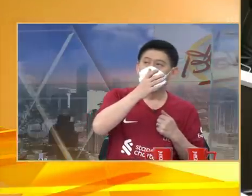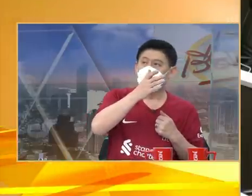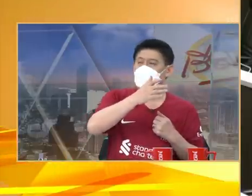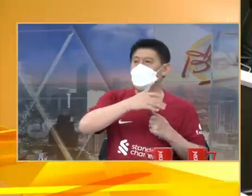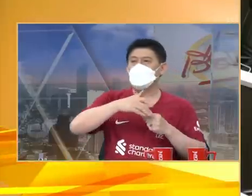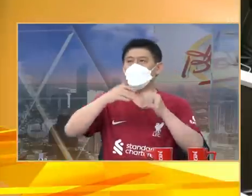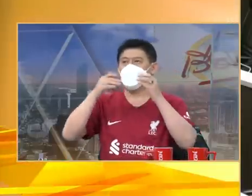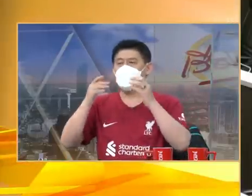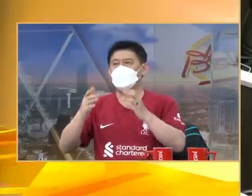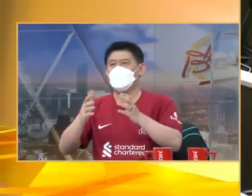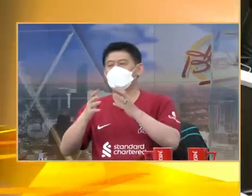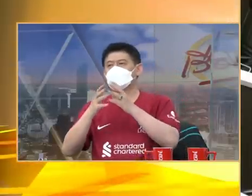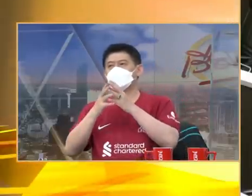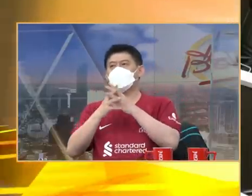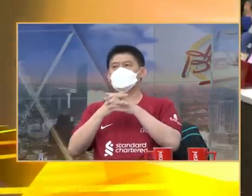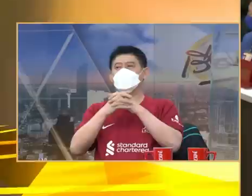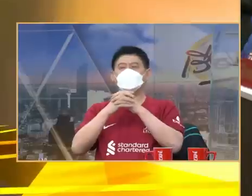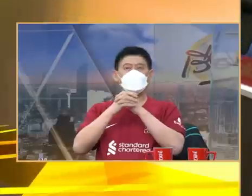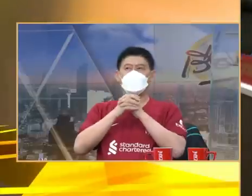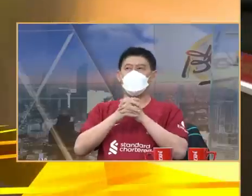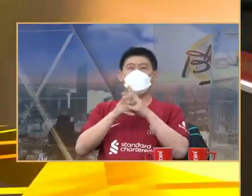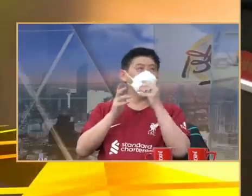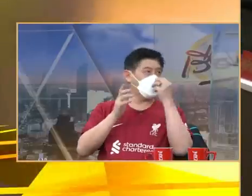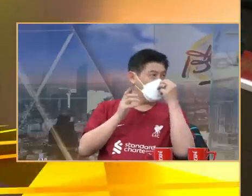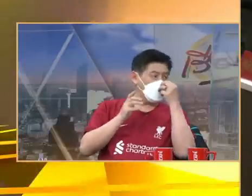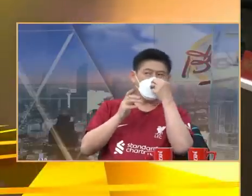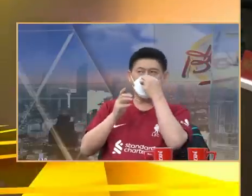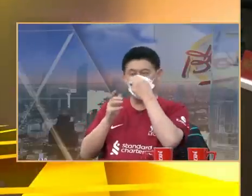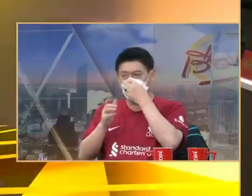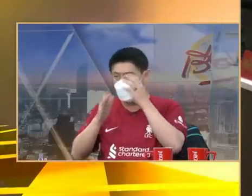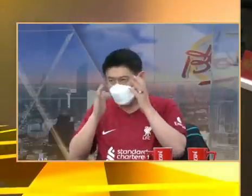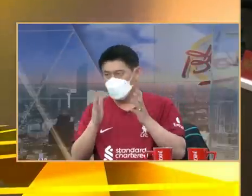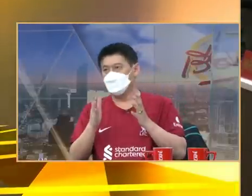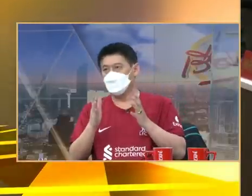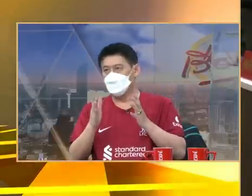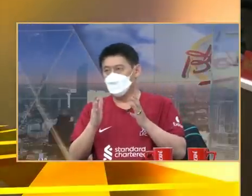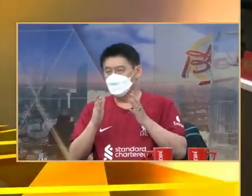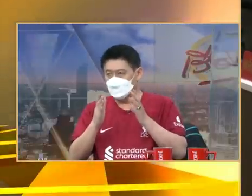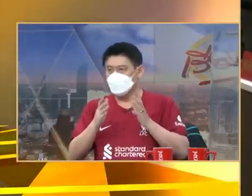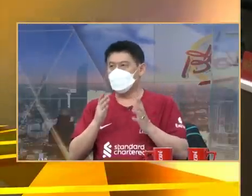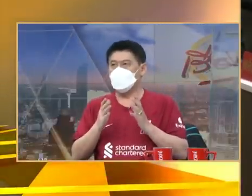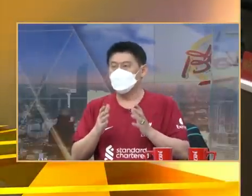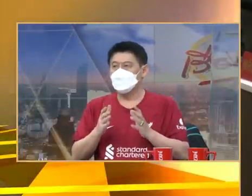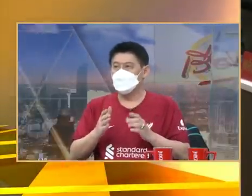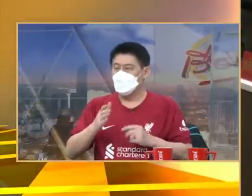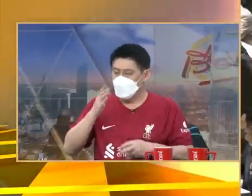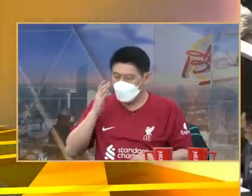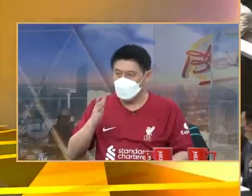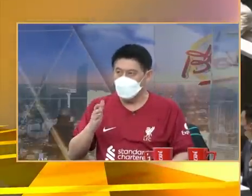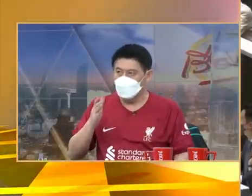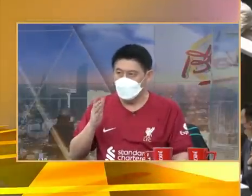มันก็เหมือนกับกรณีอาจารย์สมชัยศรีสุทธิยากรท่านพูดก่อนหน้าและผู้ชมคำว่ายังไงท่านบอกว่า